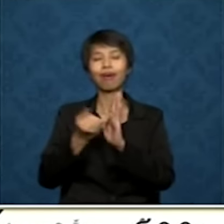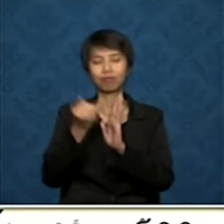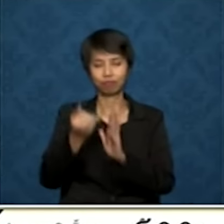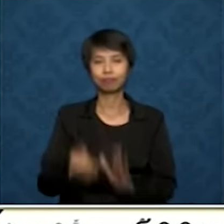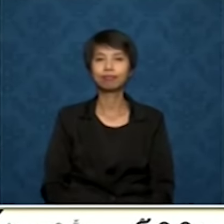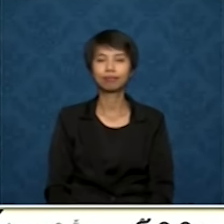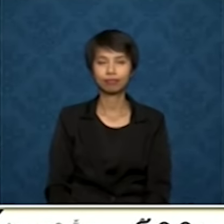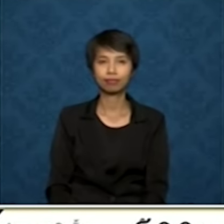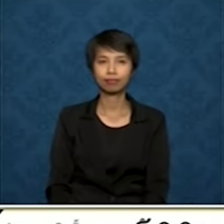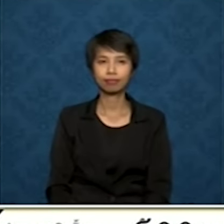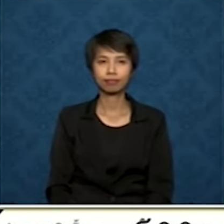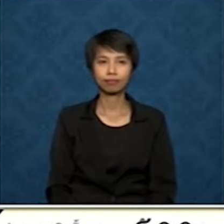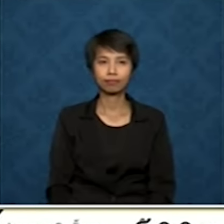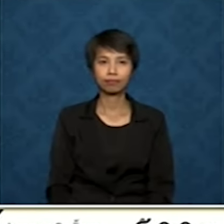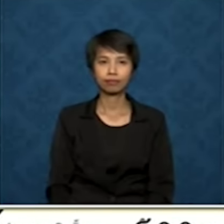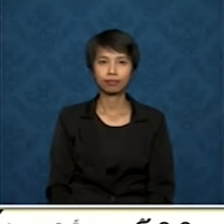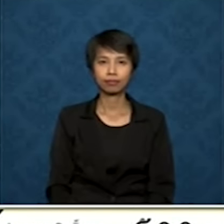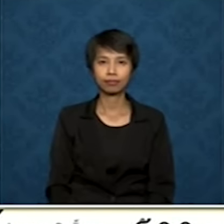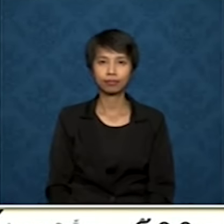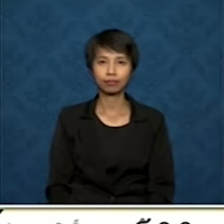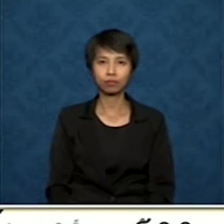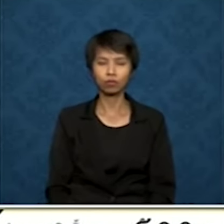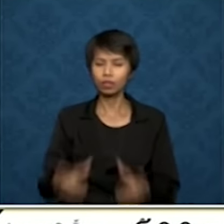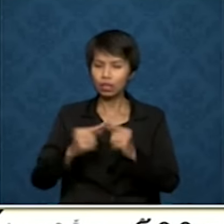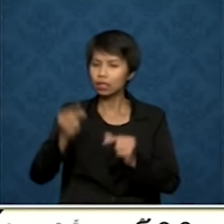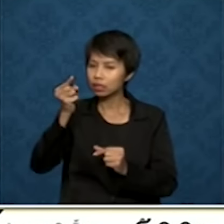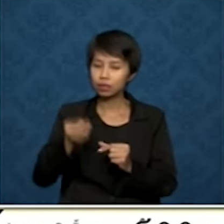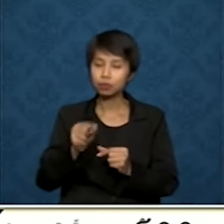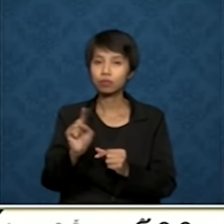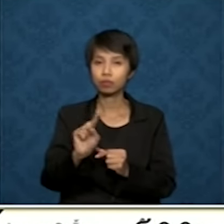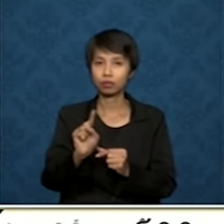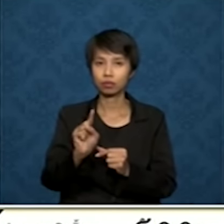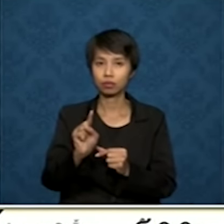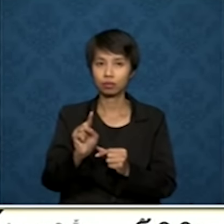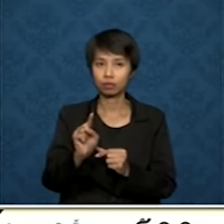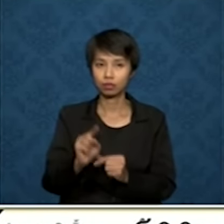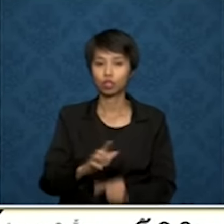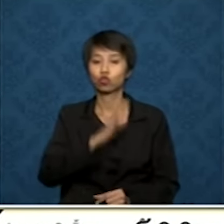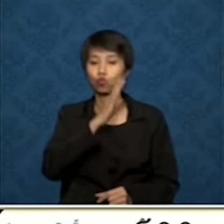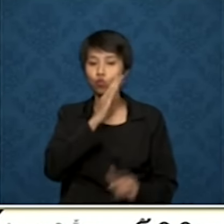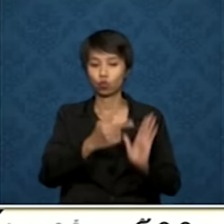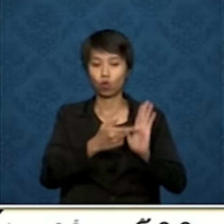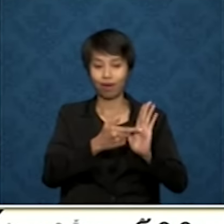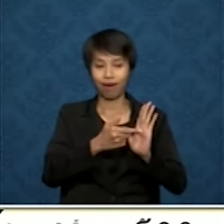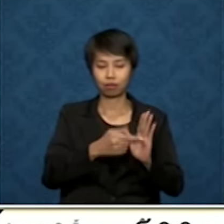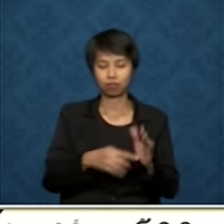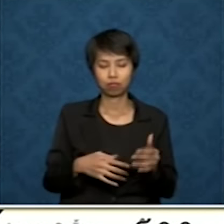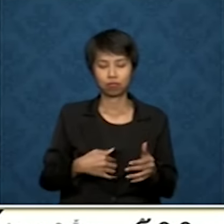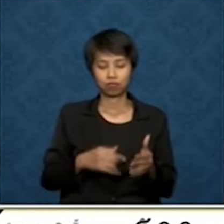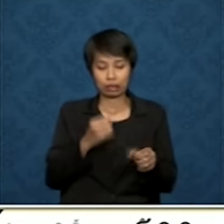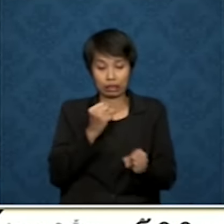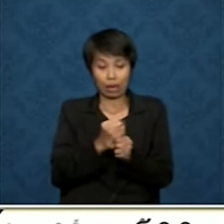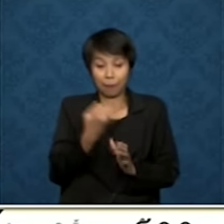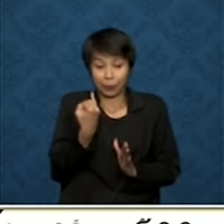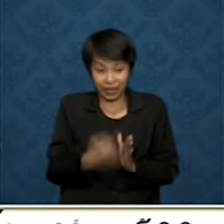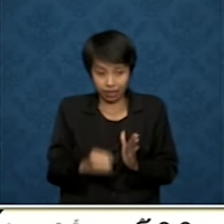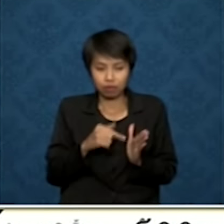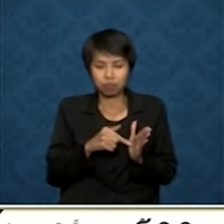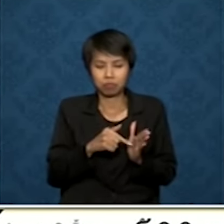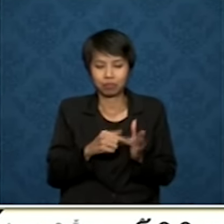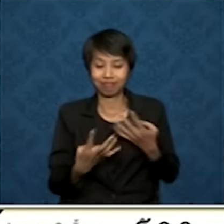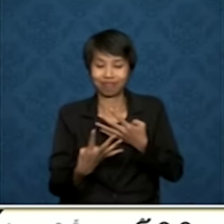เวลาข้อเท็จจริงก็คือว่าถ้ามีนักโทษหรือผู้ต้องขังคนไหนเนี่ยนะครับ